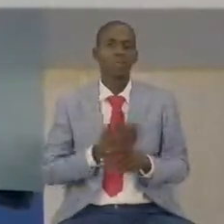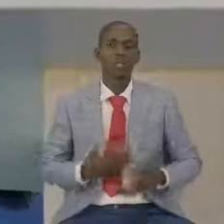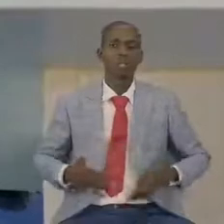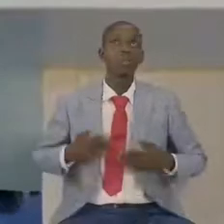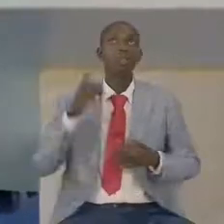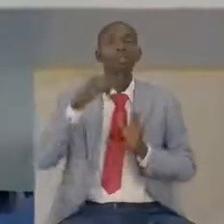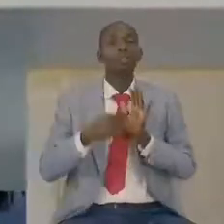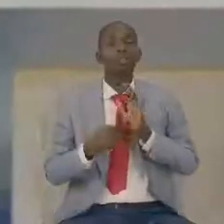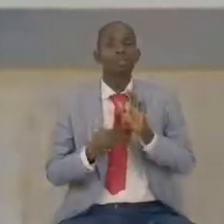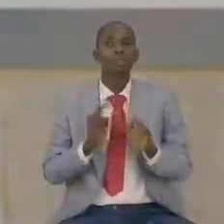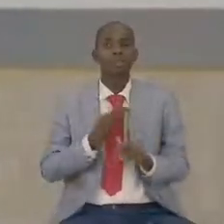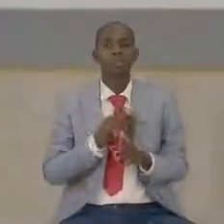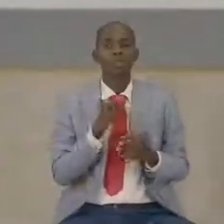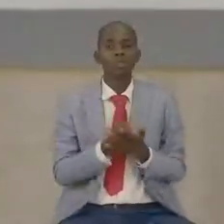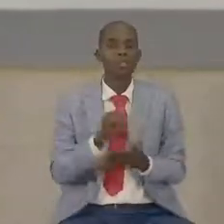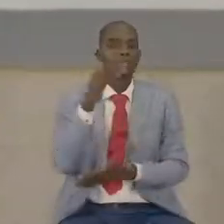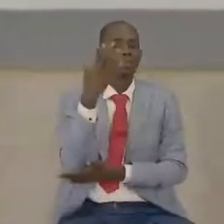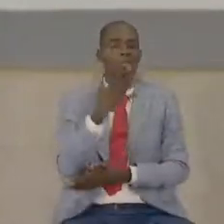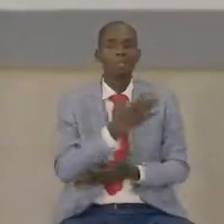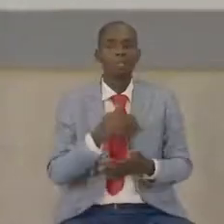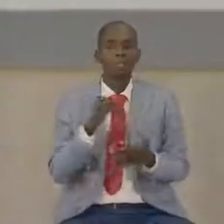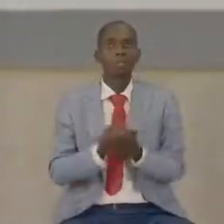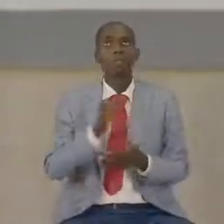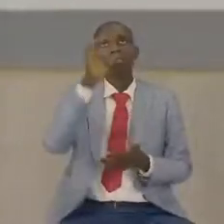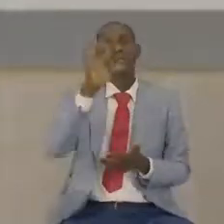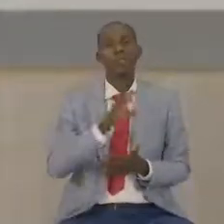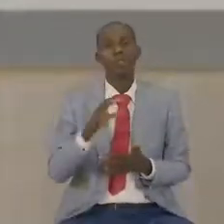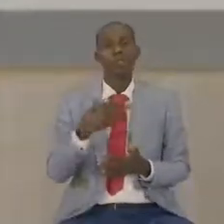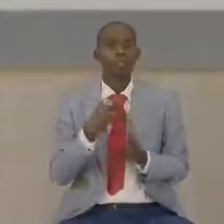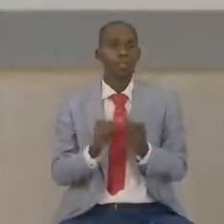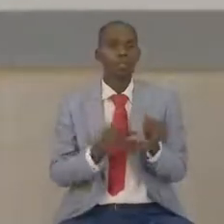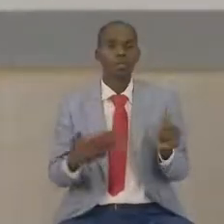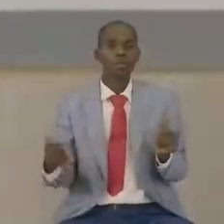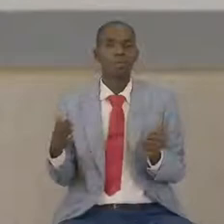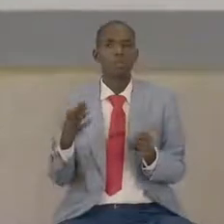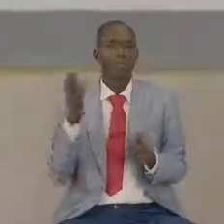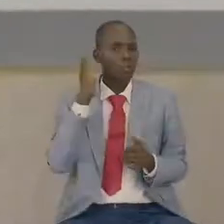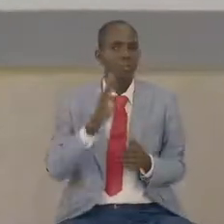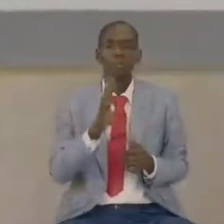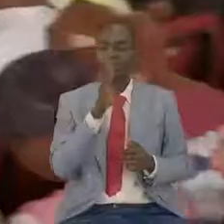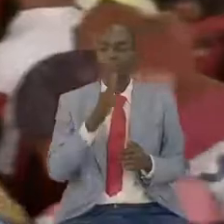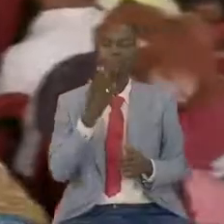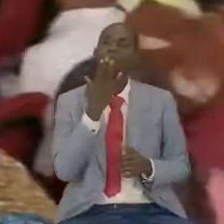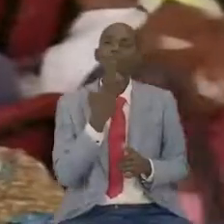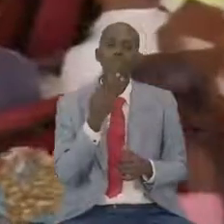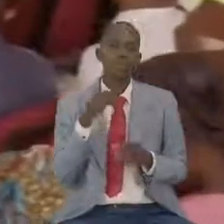nous montre ce bois, cette croix, et tout sera rendu